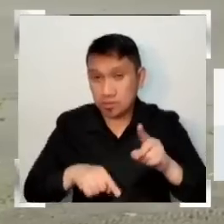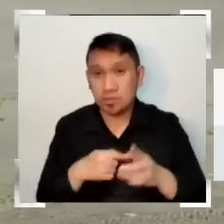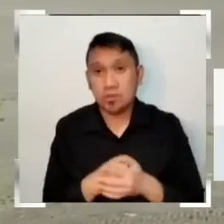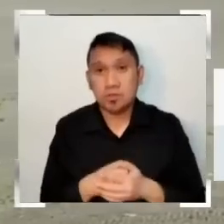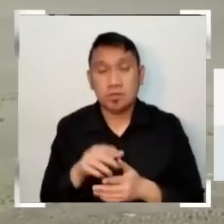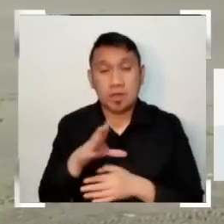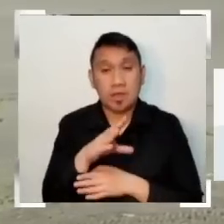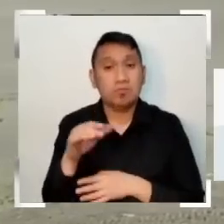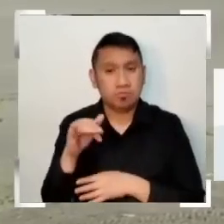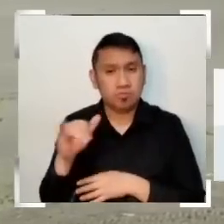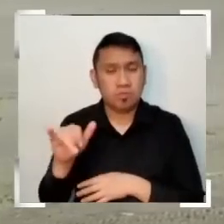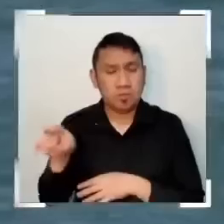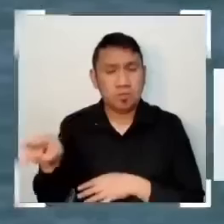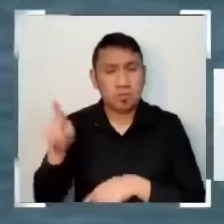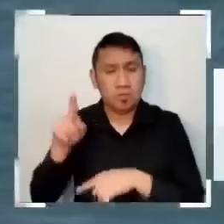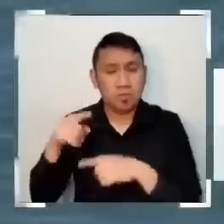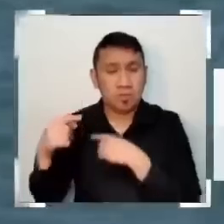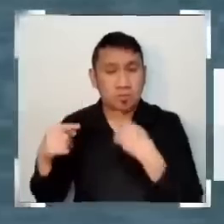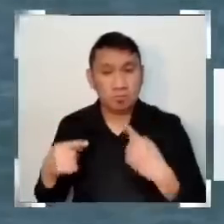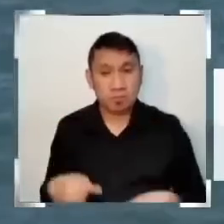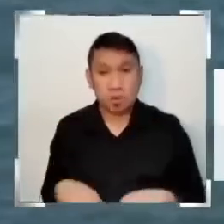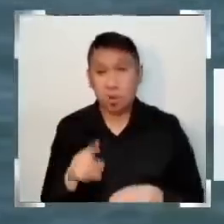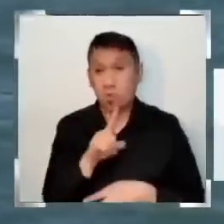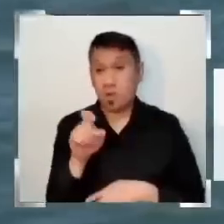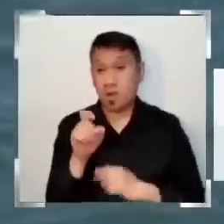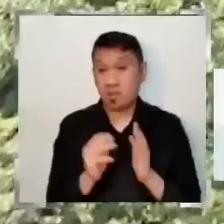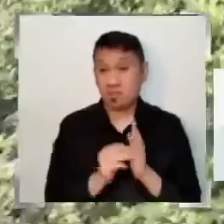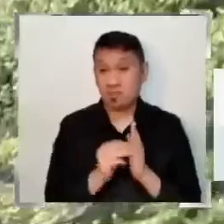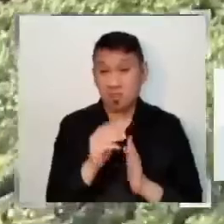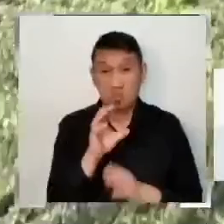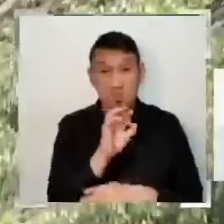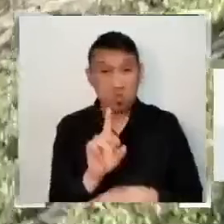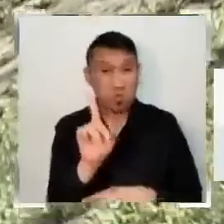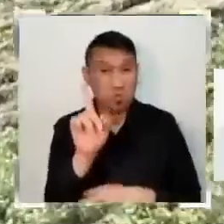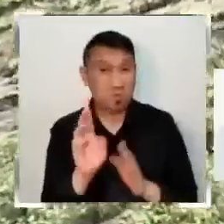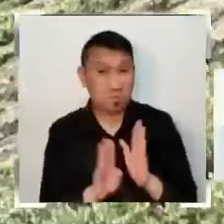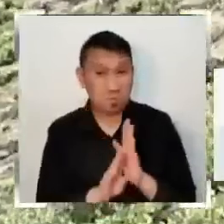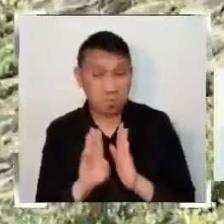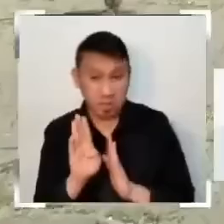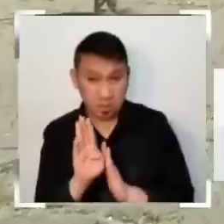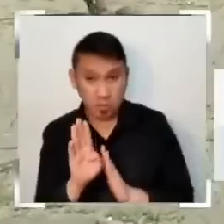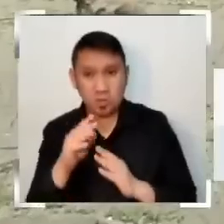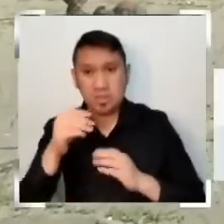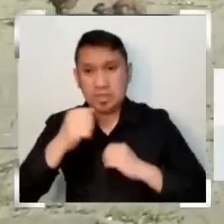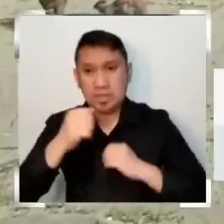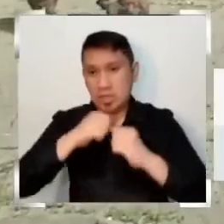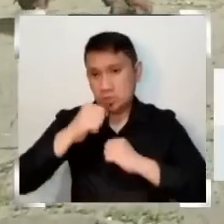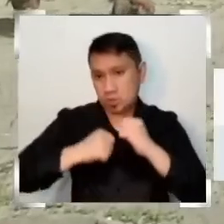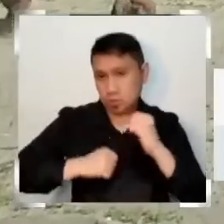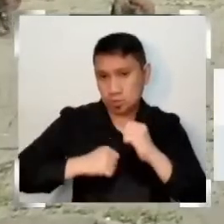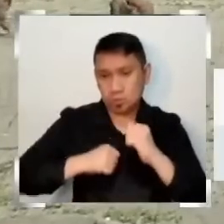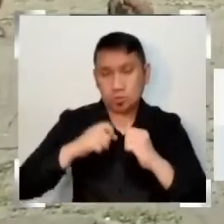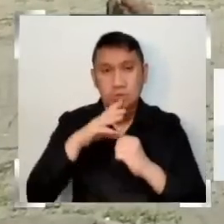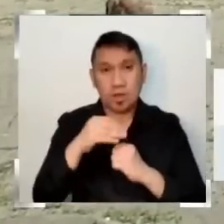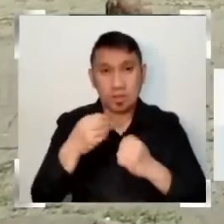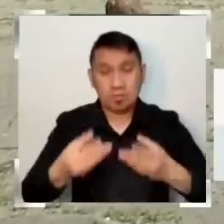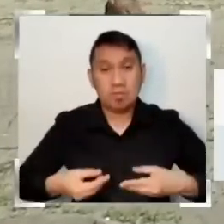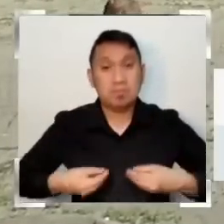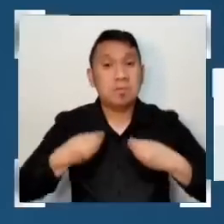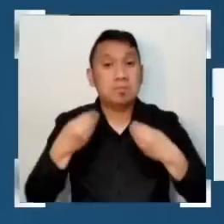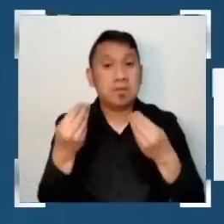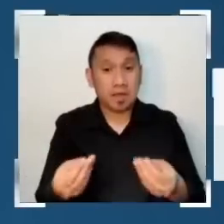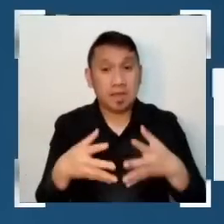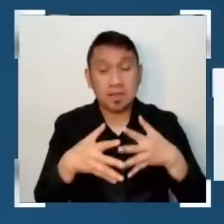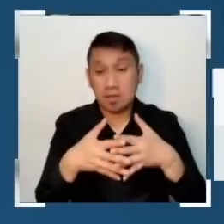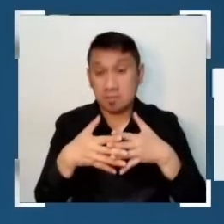Mahigit 100 milyong dolyar o mahigit 5 bilyong pisong infrastructure investment ang ibubuhos ng Amerika sa mga